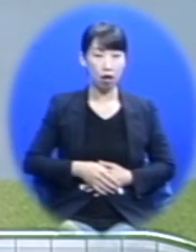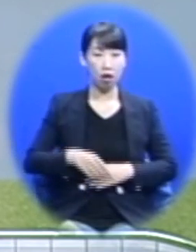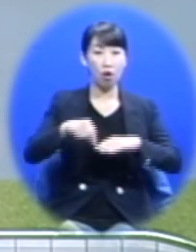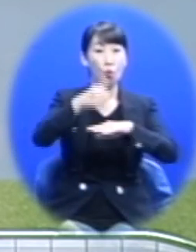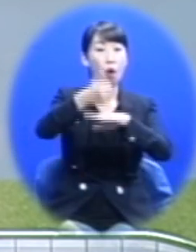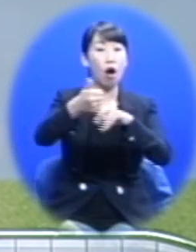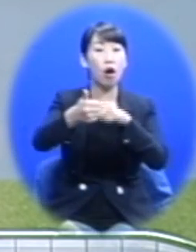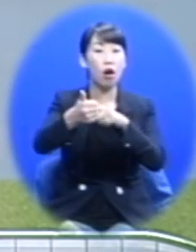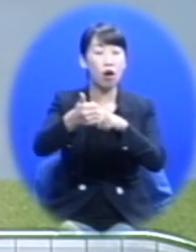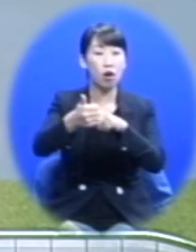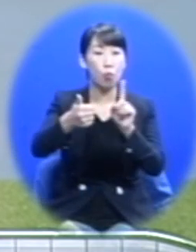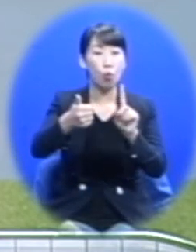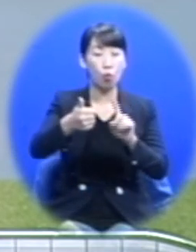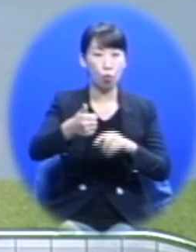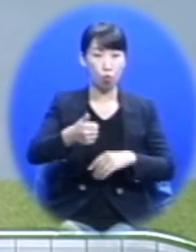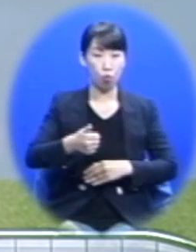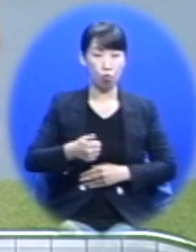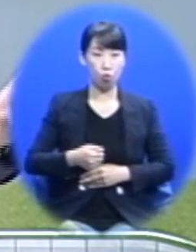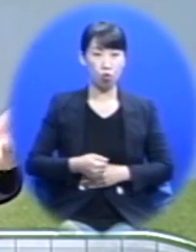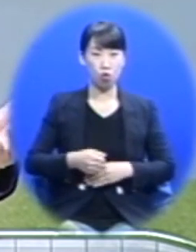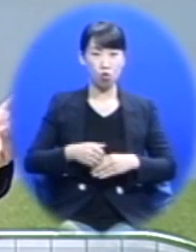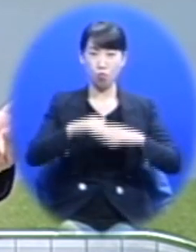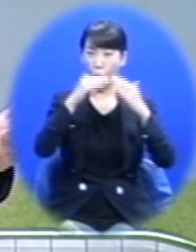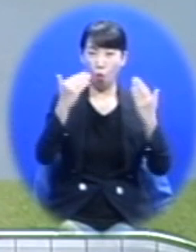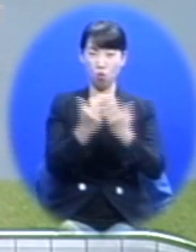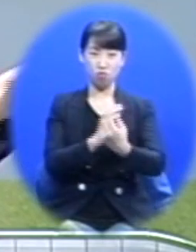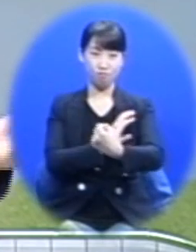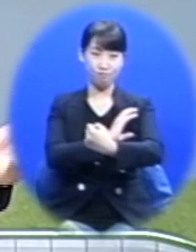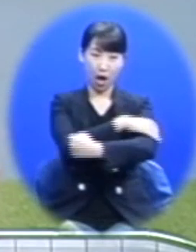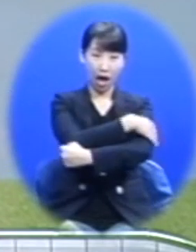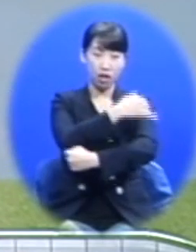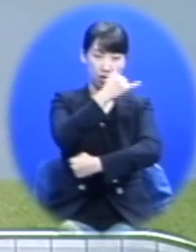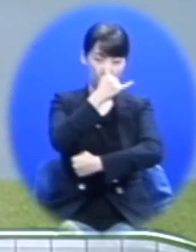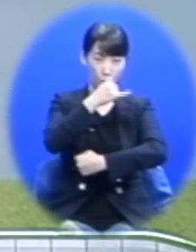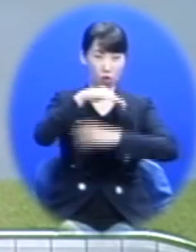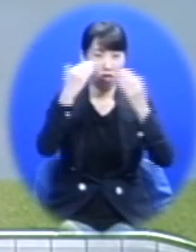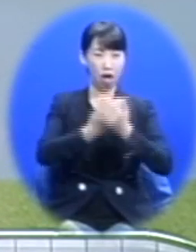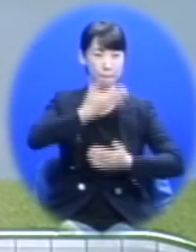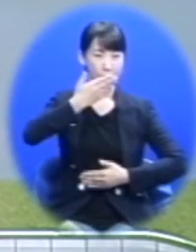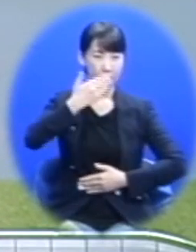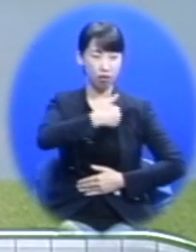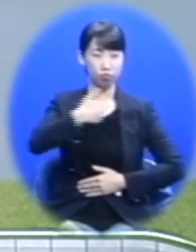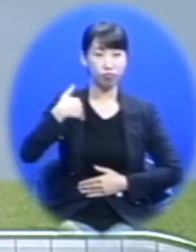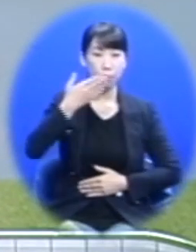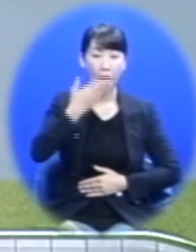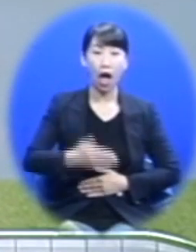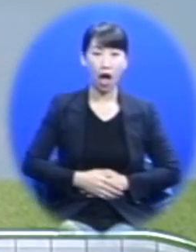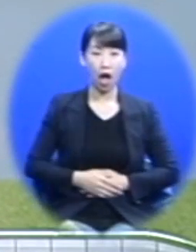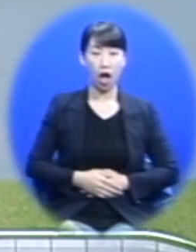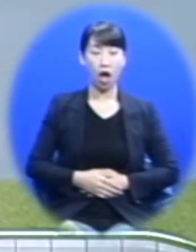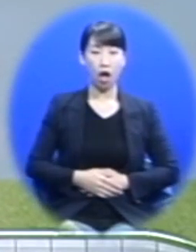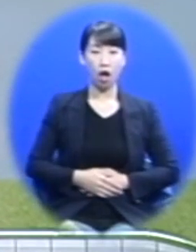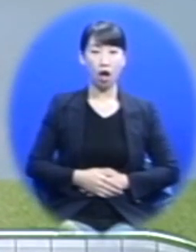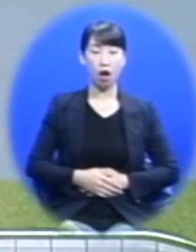왕이에요. 그는 모든 것을 다 가지고 모든 것을 다 할 수가 있어요. 다윗은